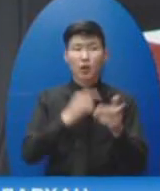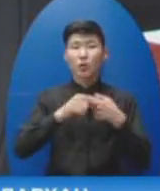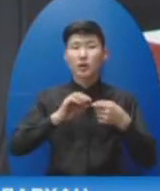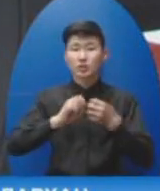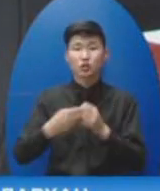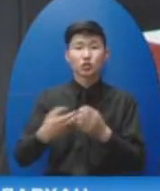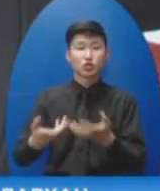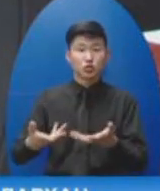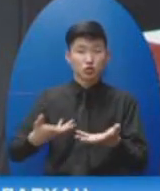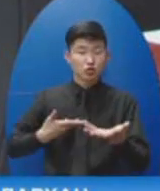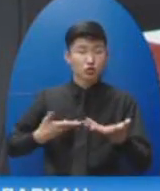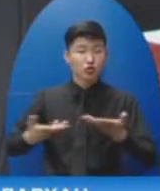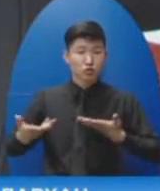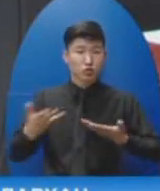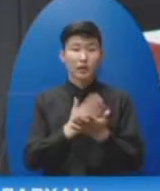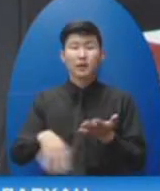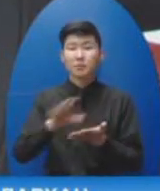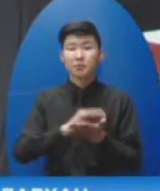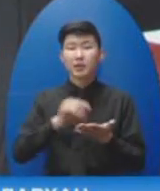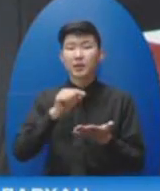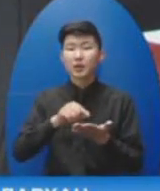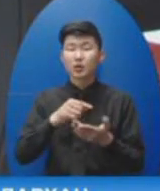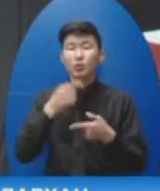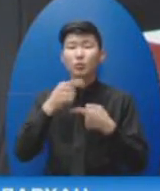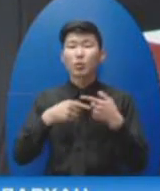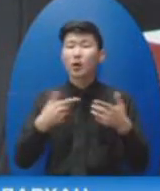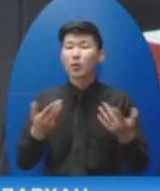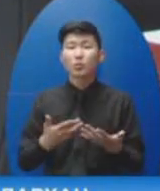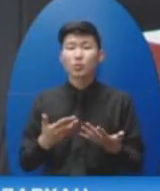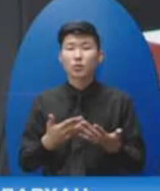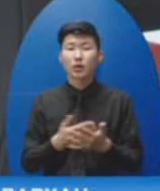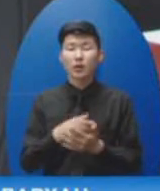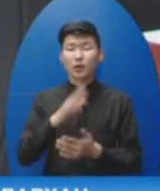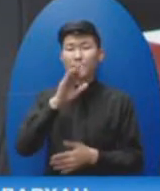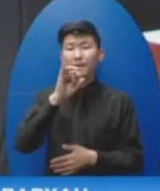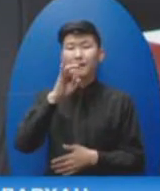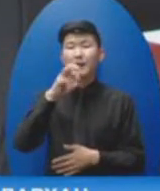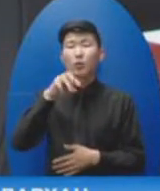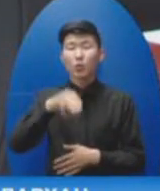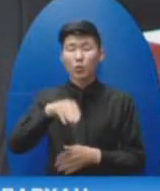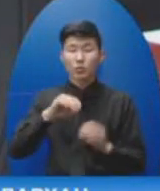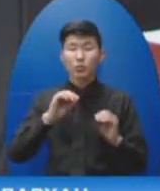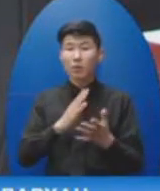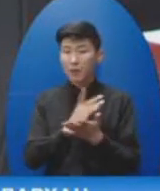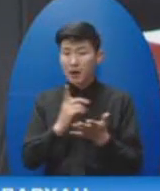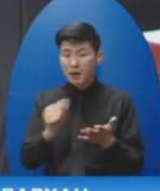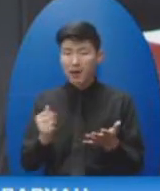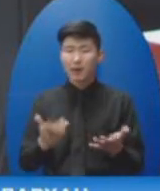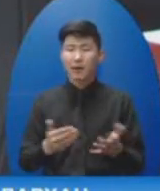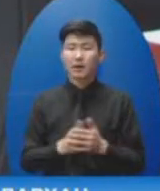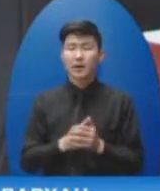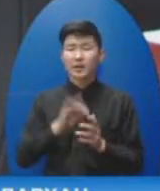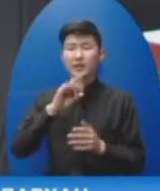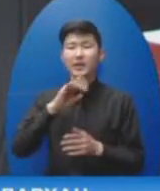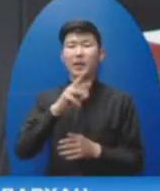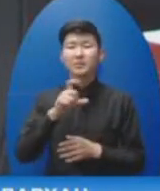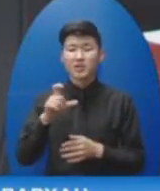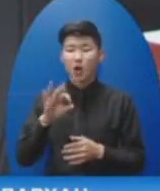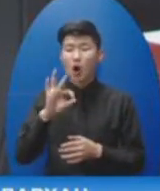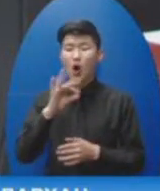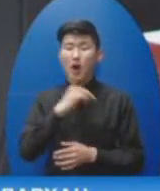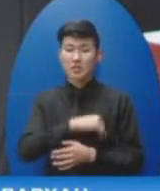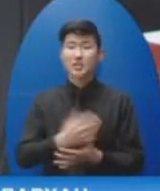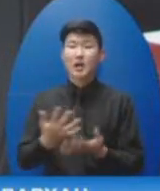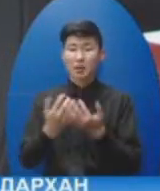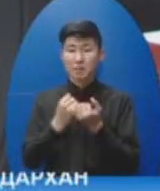дээ. Тэгэхээр бид нар энэ аль болохоор одоо юу гэдгийг валют болж байгаа. Их хэмжээний орлого болж байгаа. Ийм